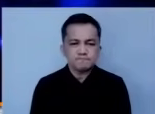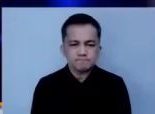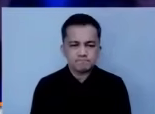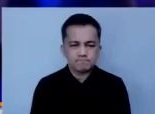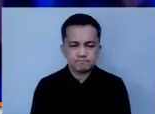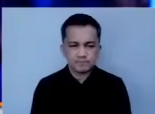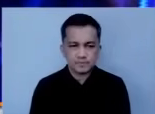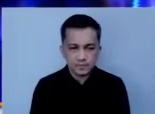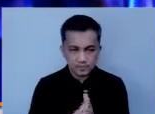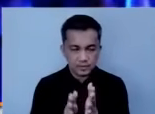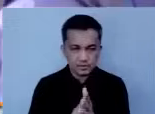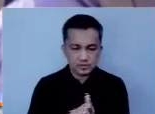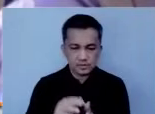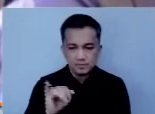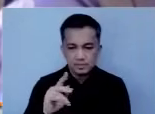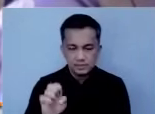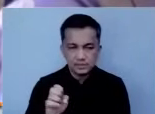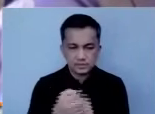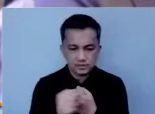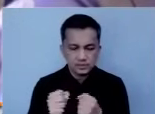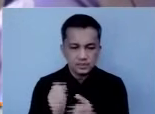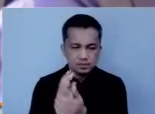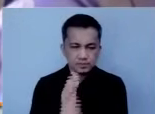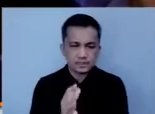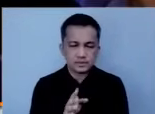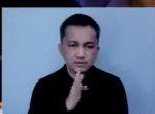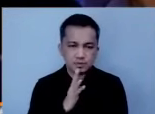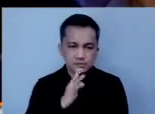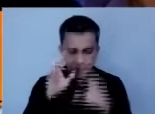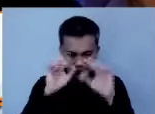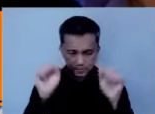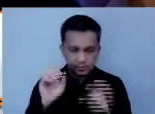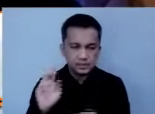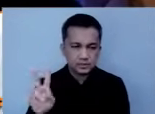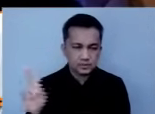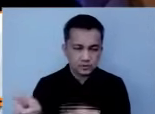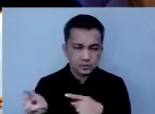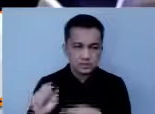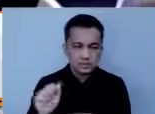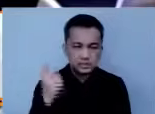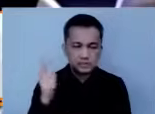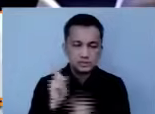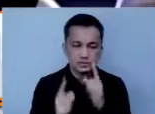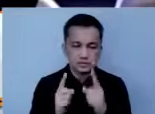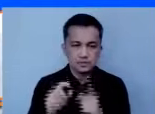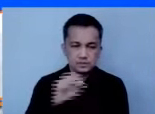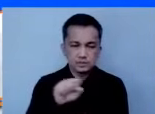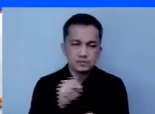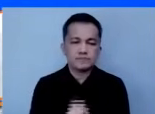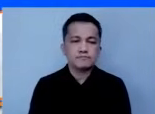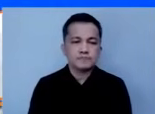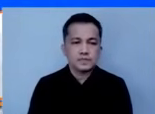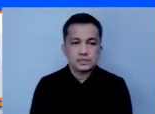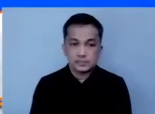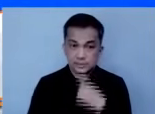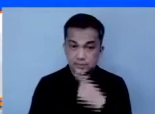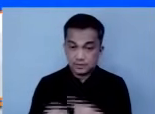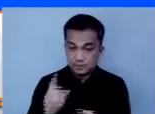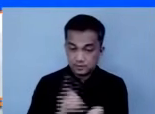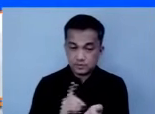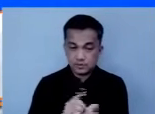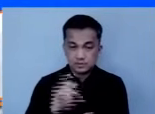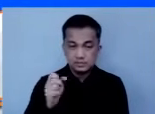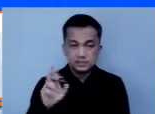Pinuri ng mga maritime security expert ang naging talumpati ni Pangulong Bongbong Marcos sa Shangri-La Dialogue sa Singapore. Ayon kay Dr. Chester